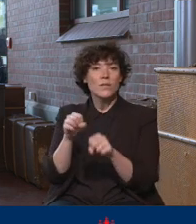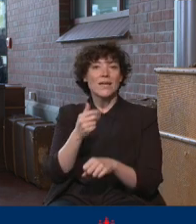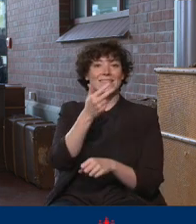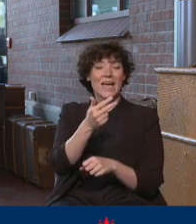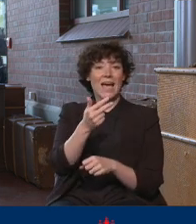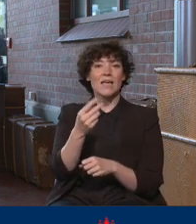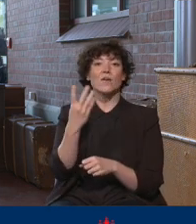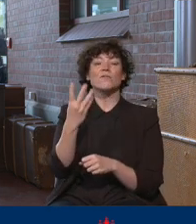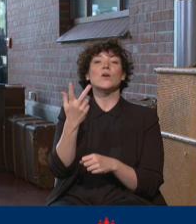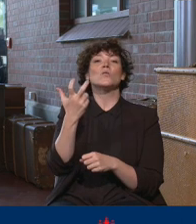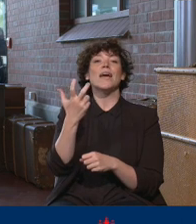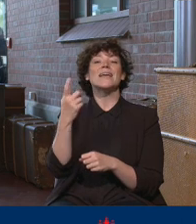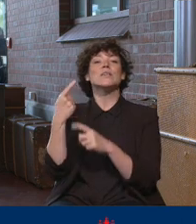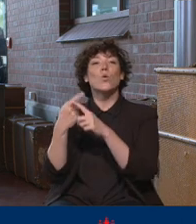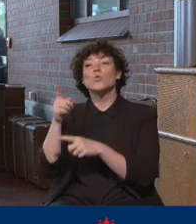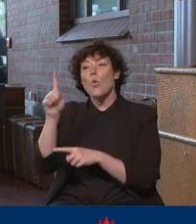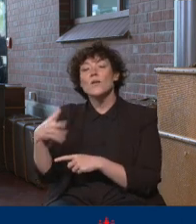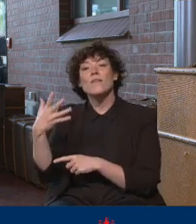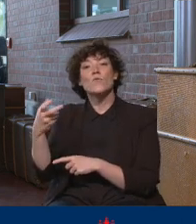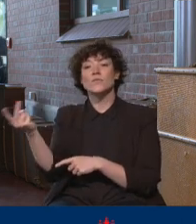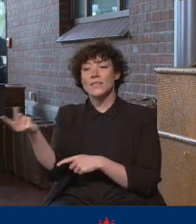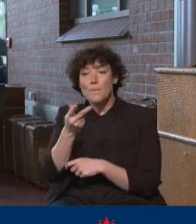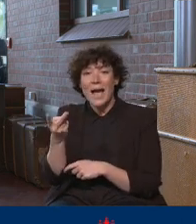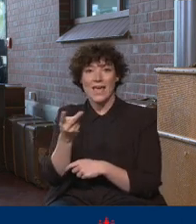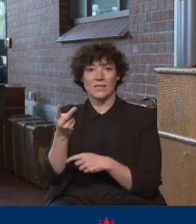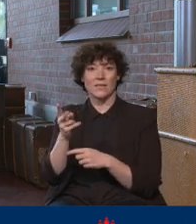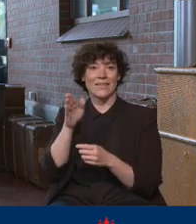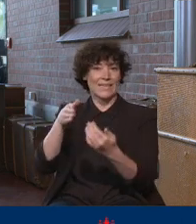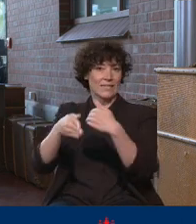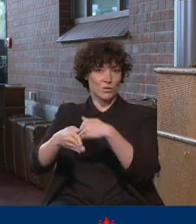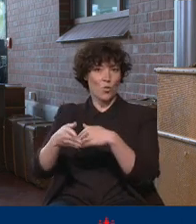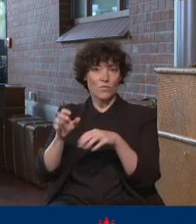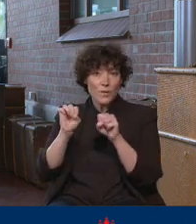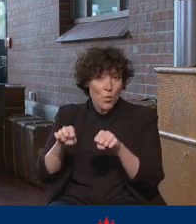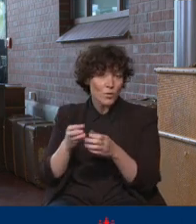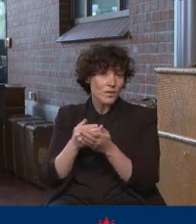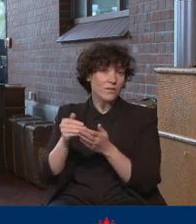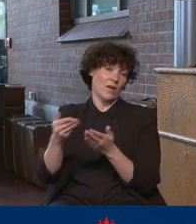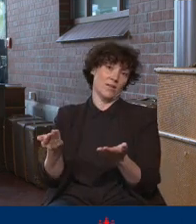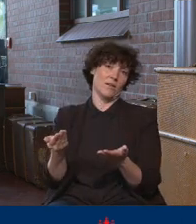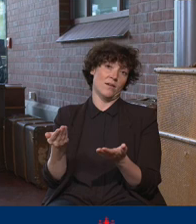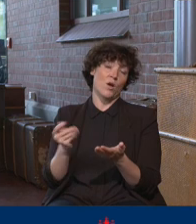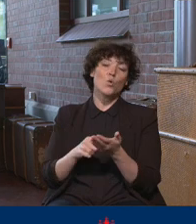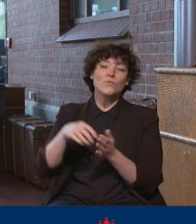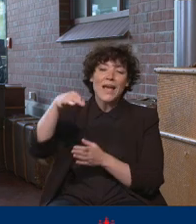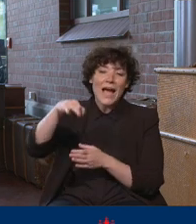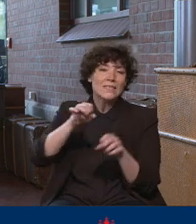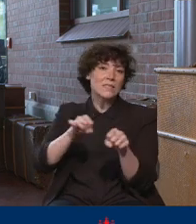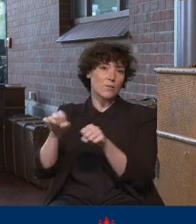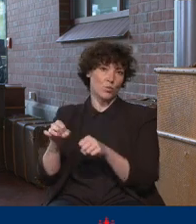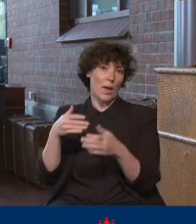und 154 in beiden richtungen weiterhin möglich sind weil das die einzige möglichkeit ist barrierefrei